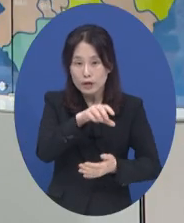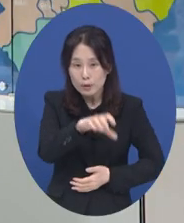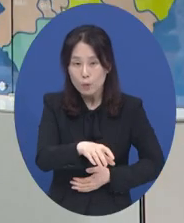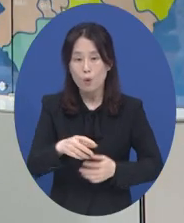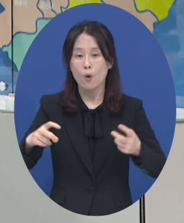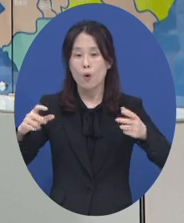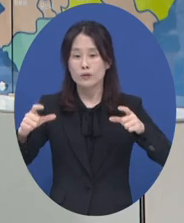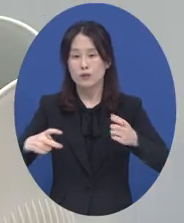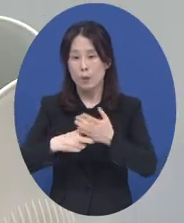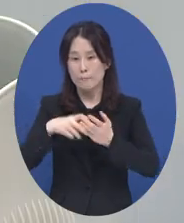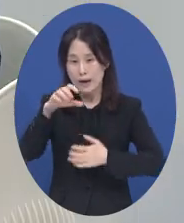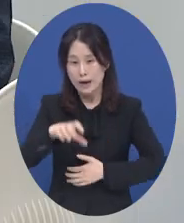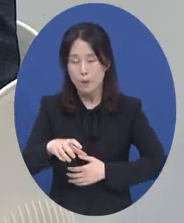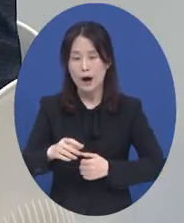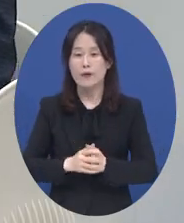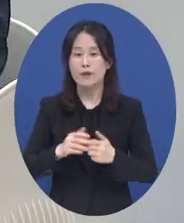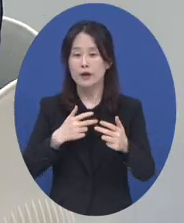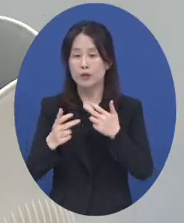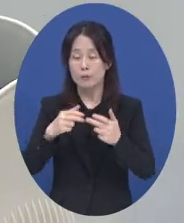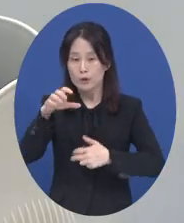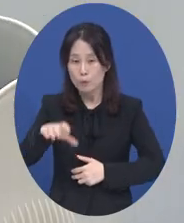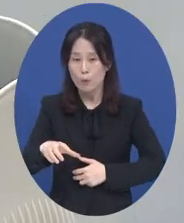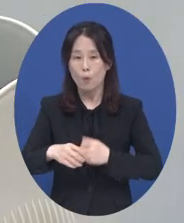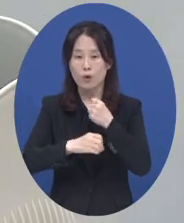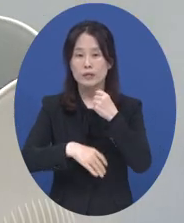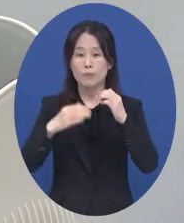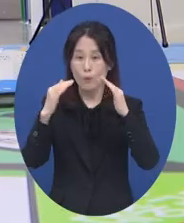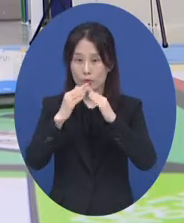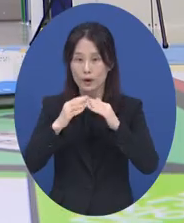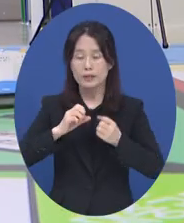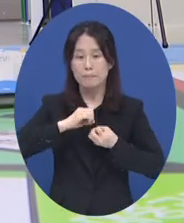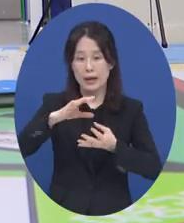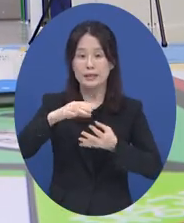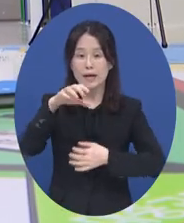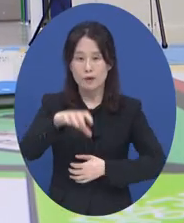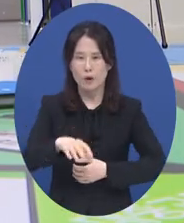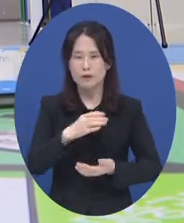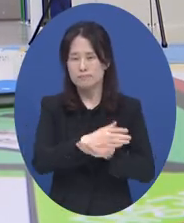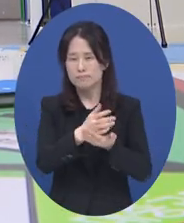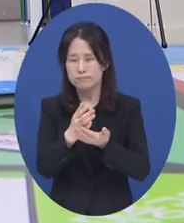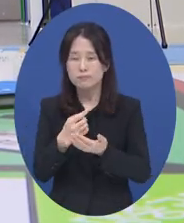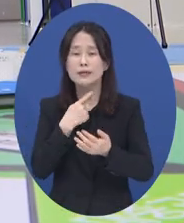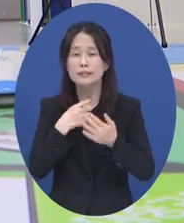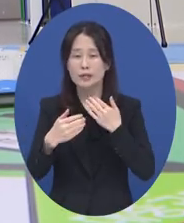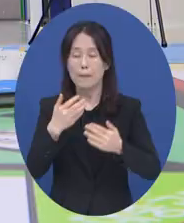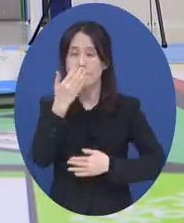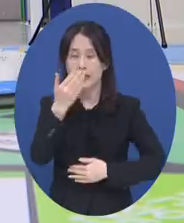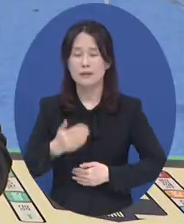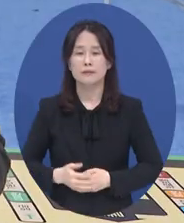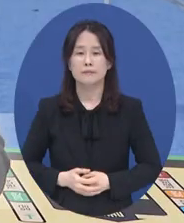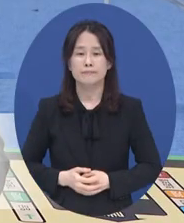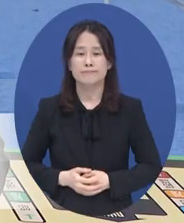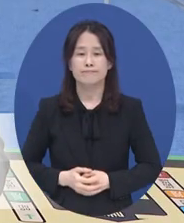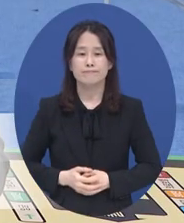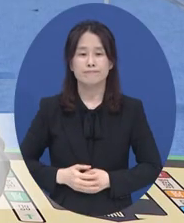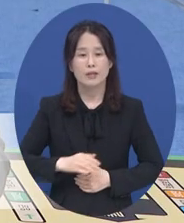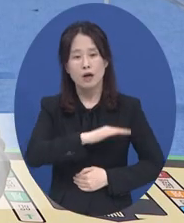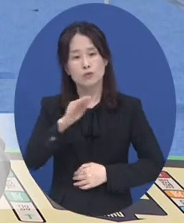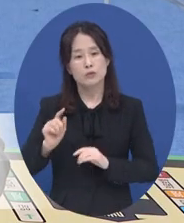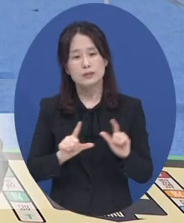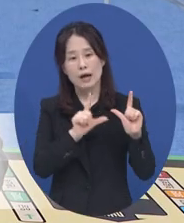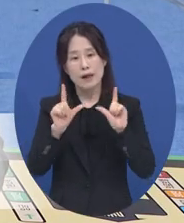지방정부 협의회 것 기본 주택과 벨트 껏 등 다 애가 전시관을 즐길 수 있습니다 우리 삶에